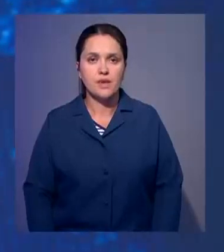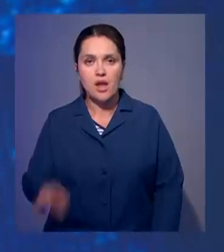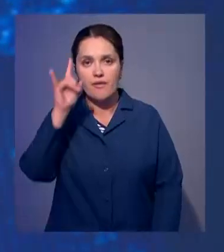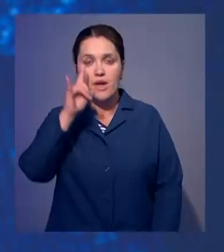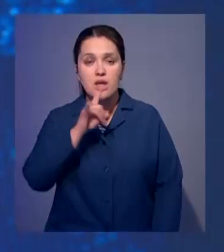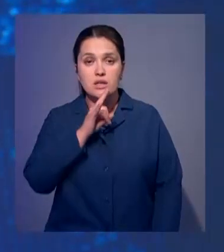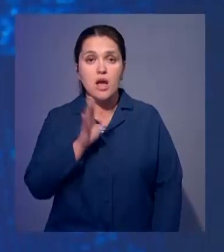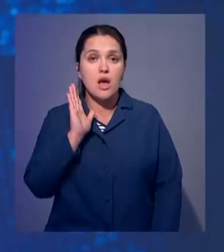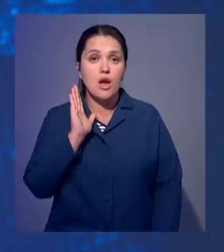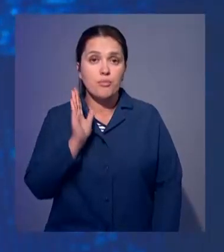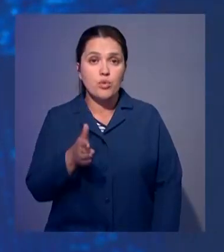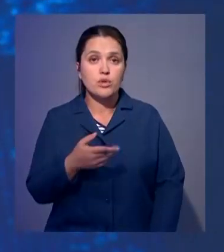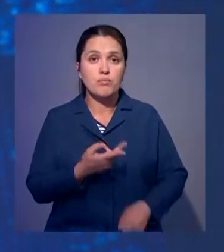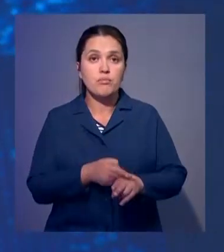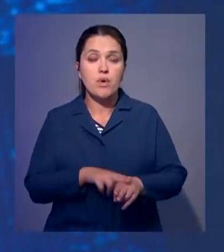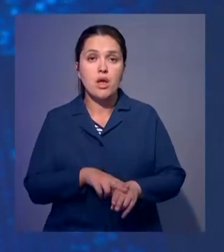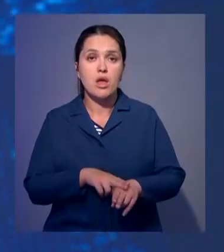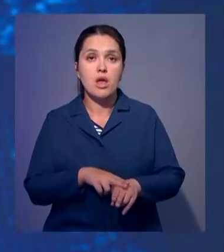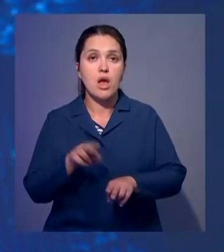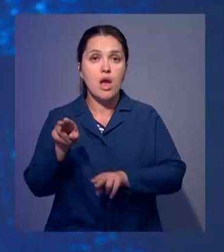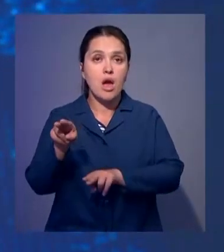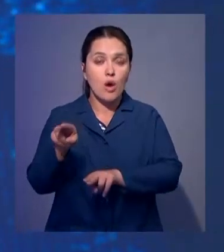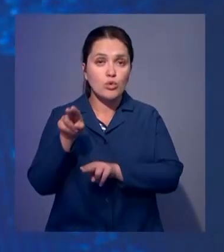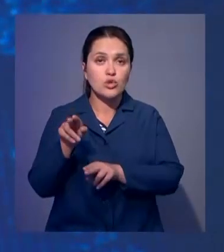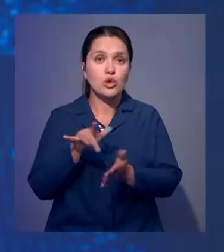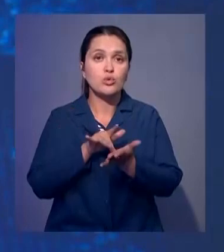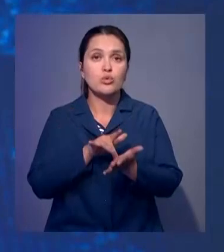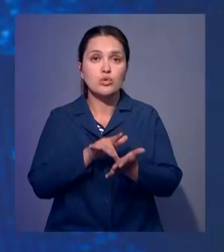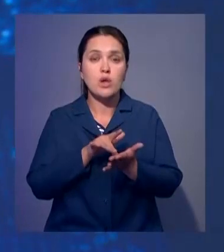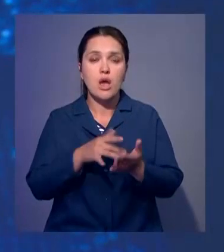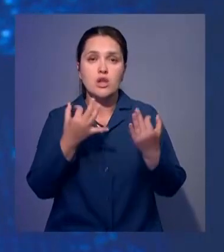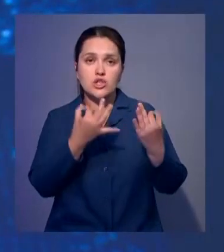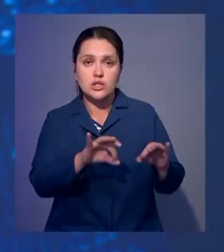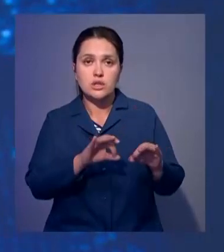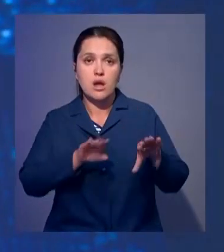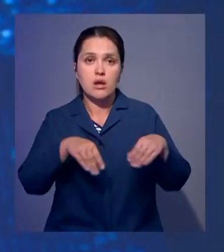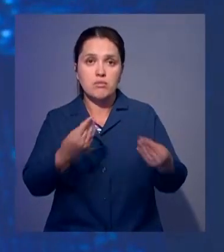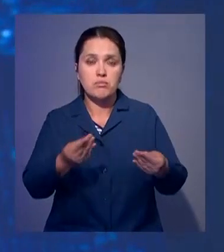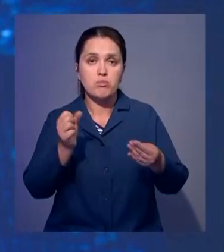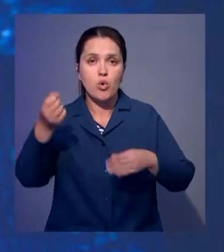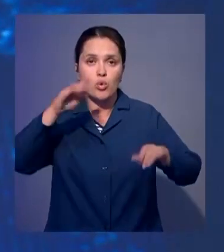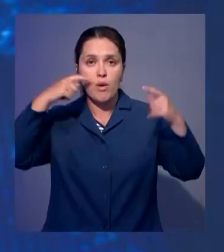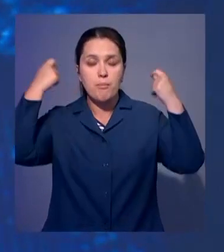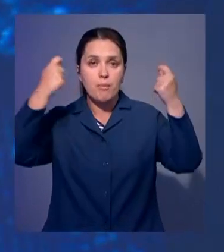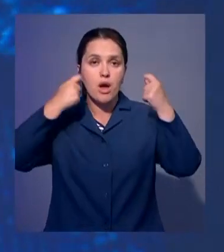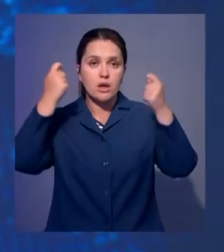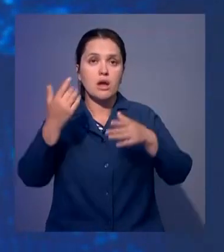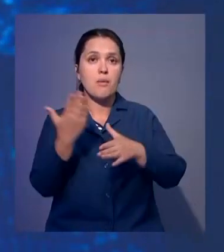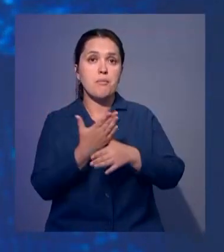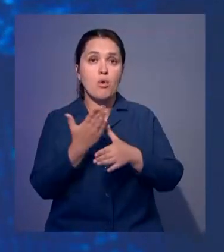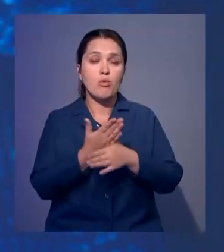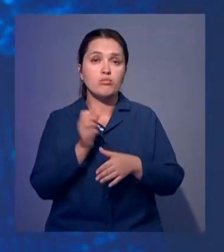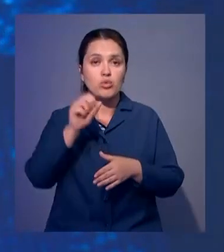В Казахстане планируют развивать охотничий трофейный туризм. Лицензию будут давать на отстрел горных баранов. Это не только поможет пополнить